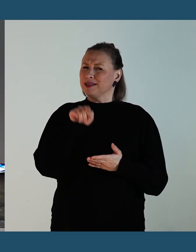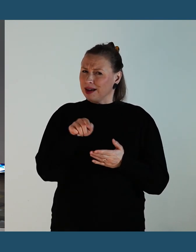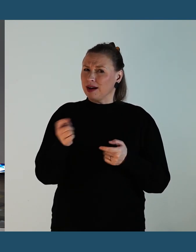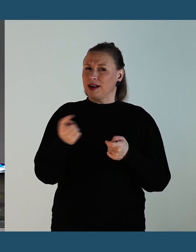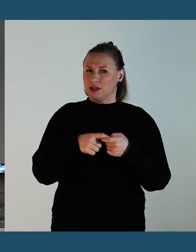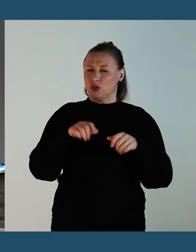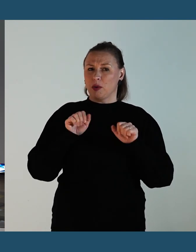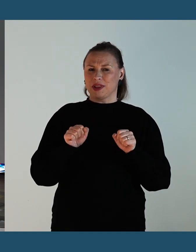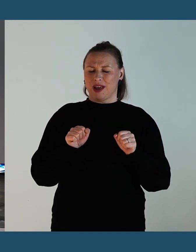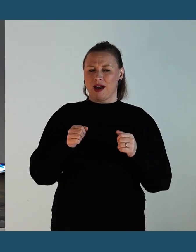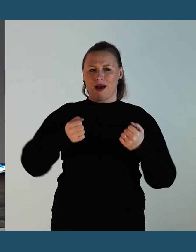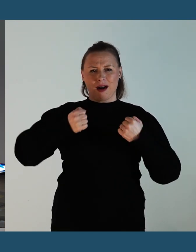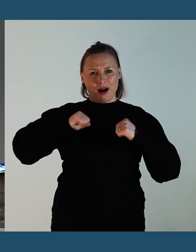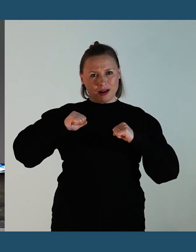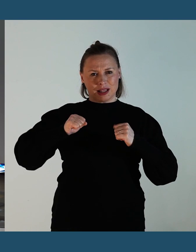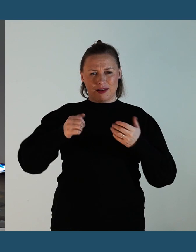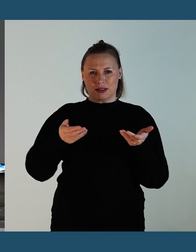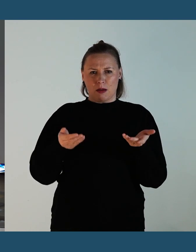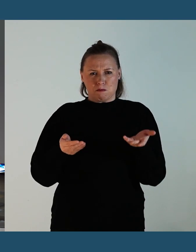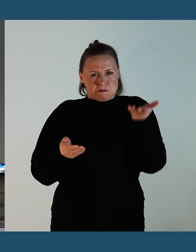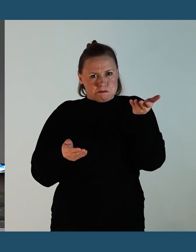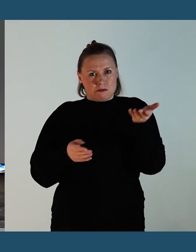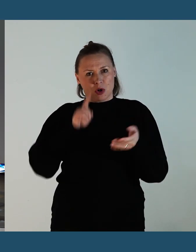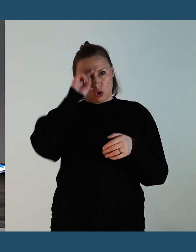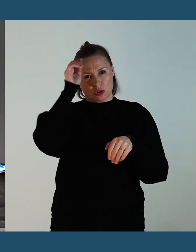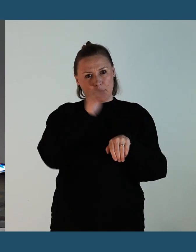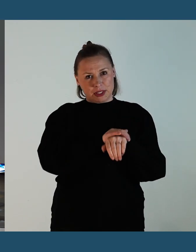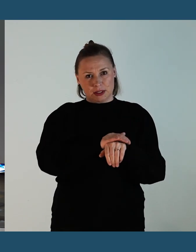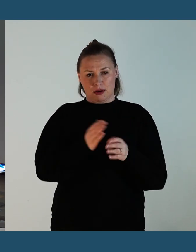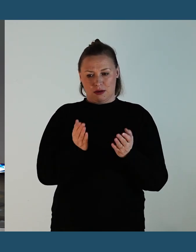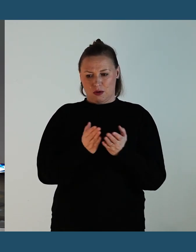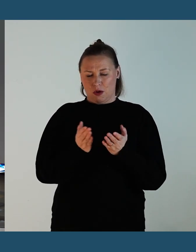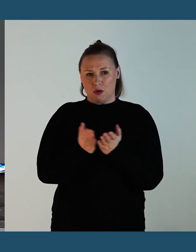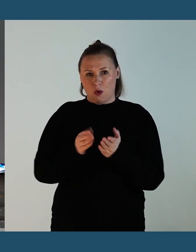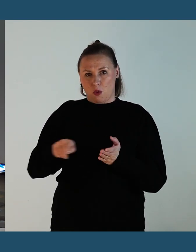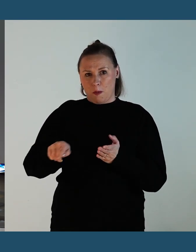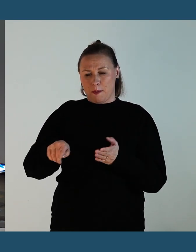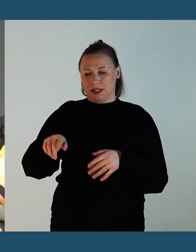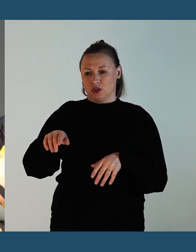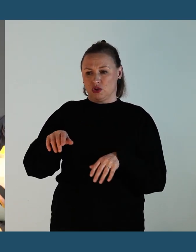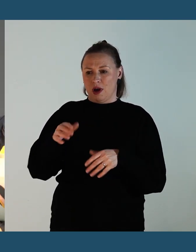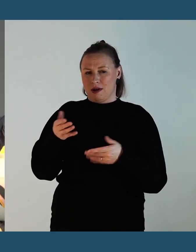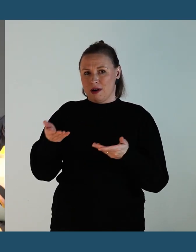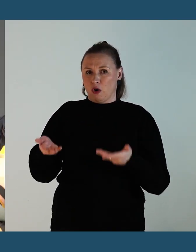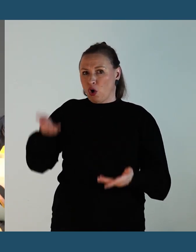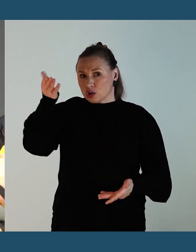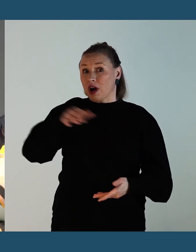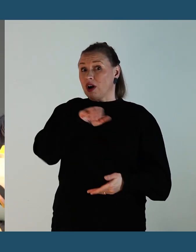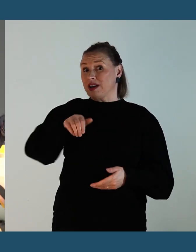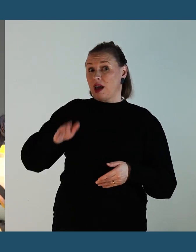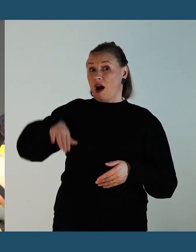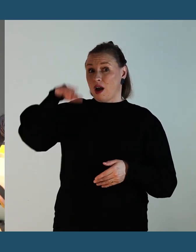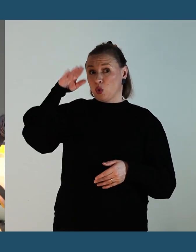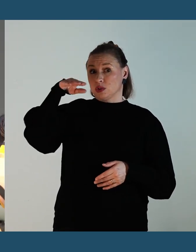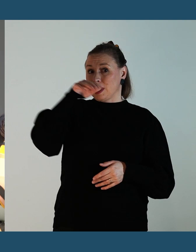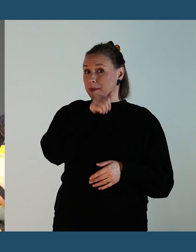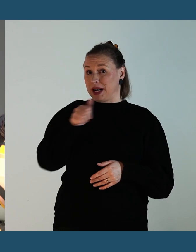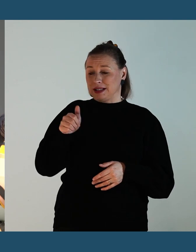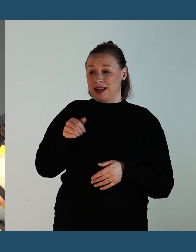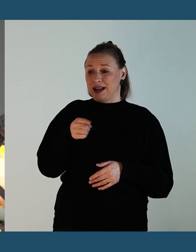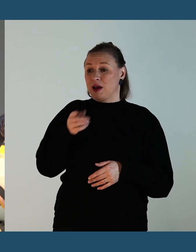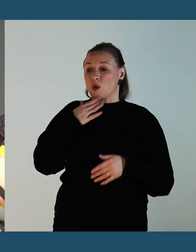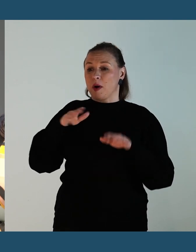nostaa osaamista koulussa kaikkien aikuisten, jotka siellä on. Ei vaan ne, jotka tavallaan on siellä sitten, kun tulee ongelmia, vaan